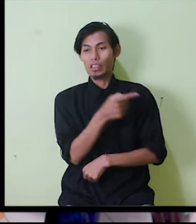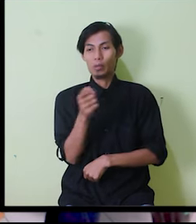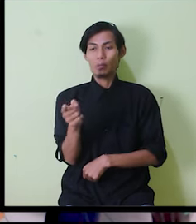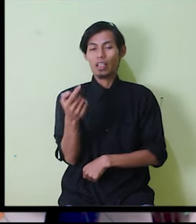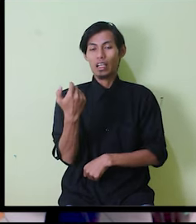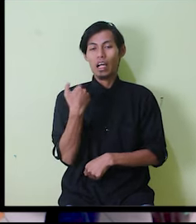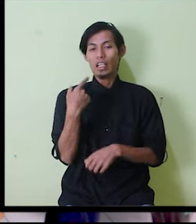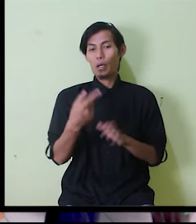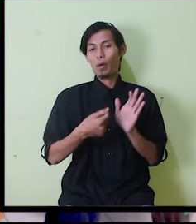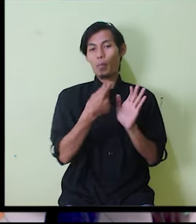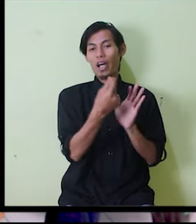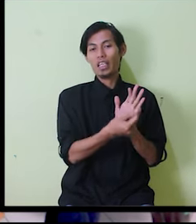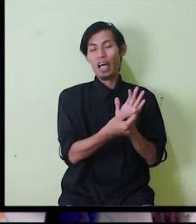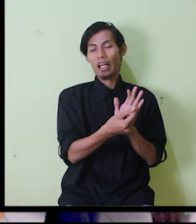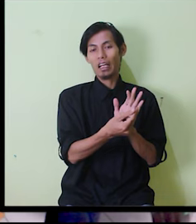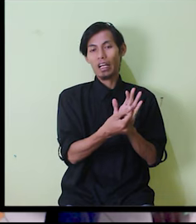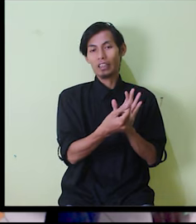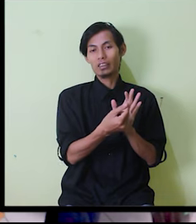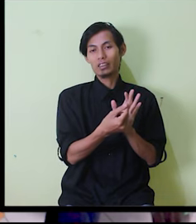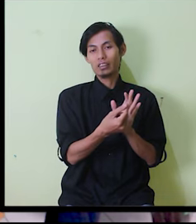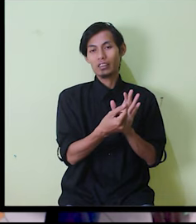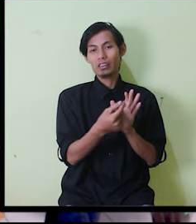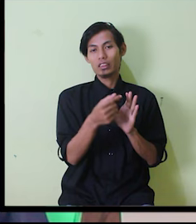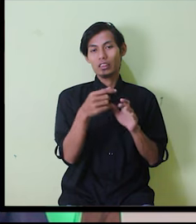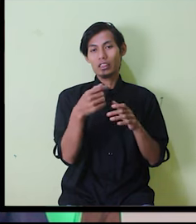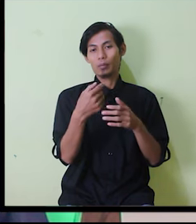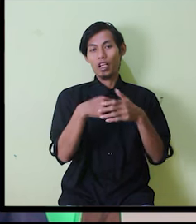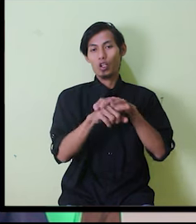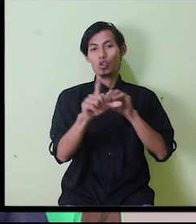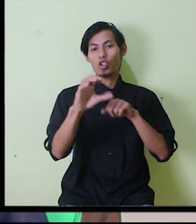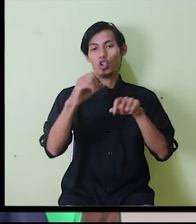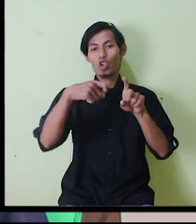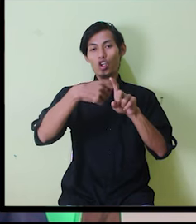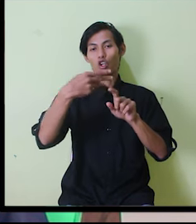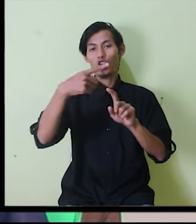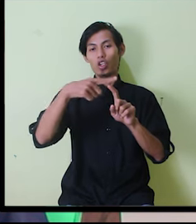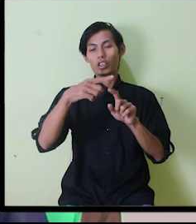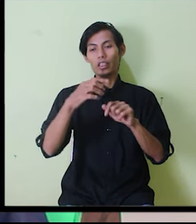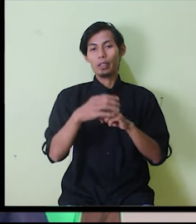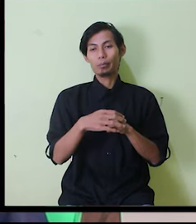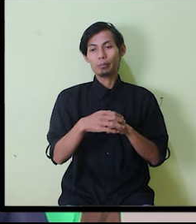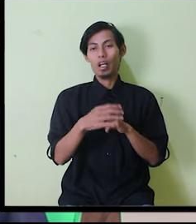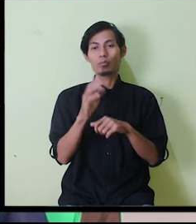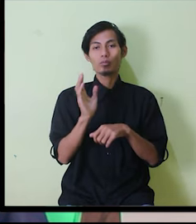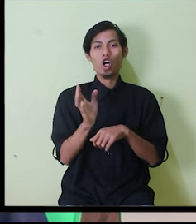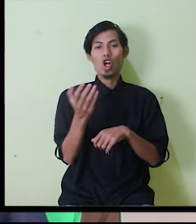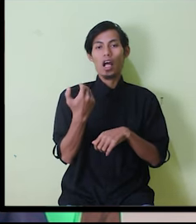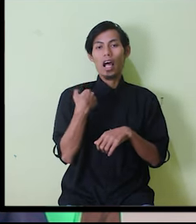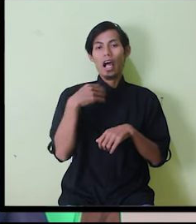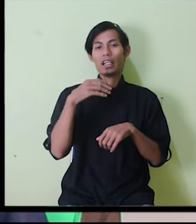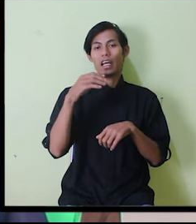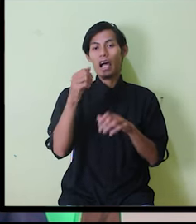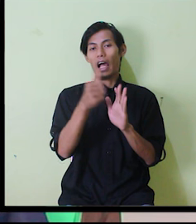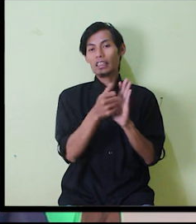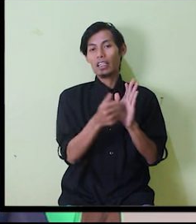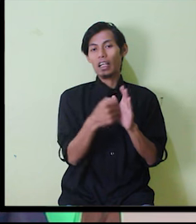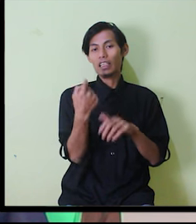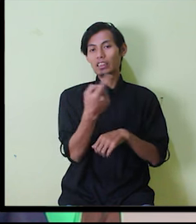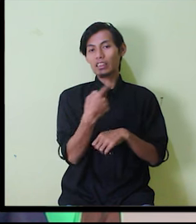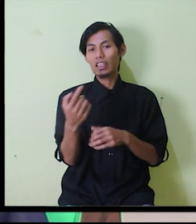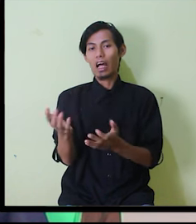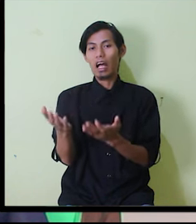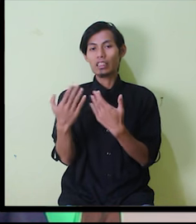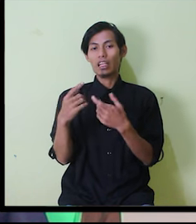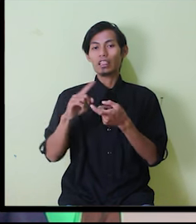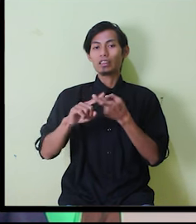pososandu ya ke pososyandu dan ini nanti kita laksanakan jika ada apa namanya event kita